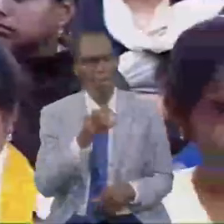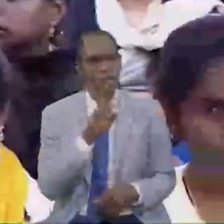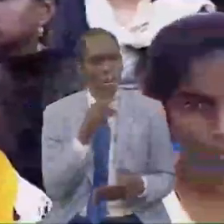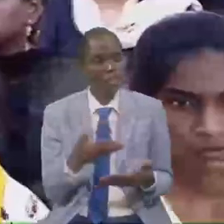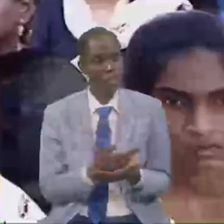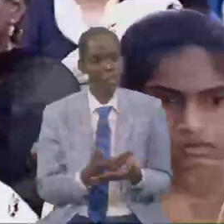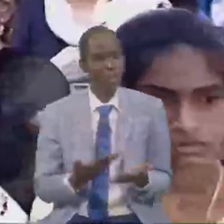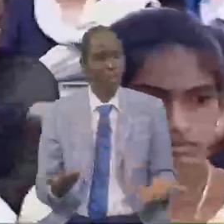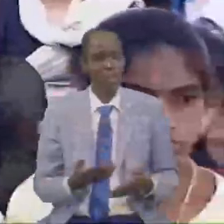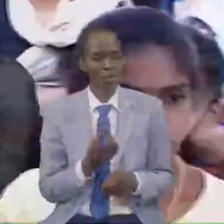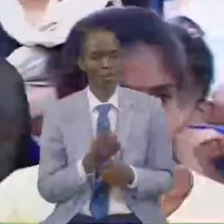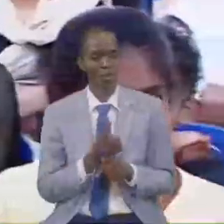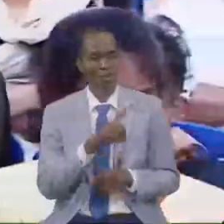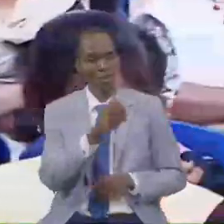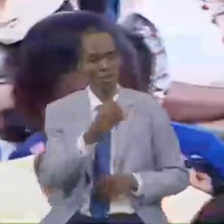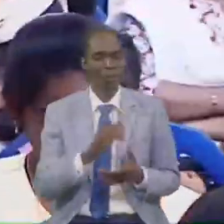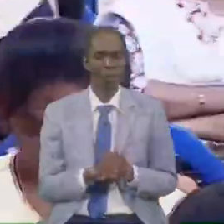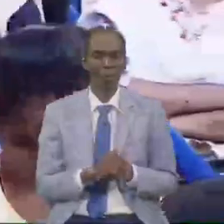Et elle vient te dire, tu es nouveau ici.